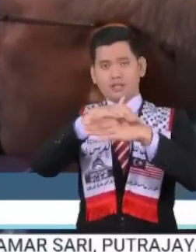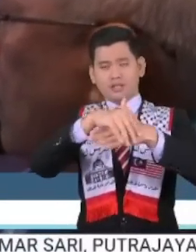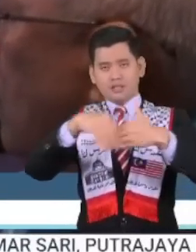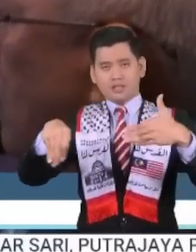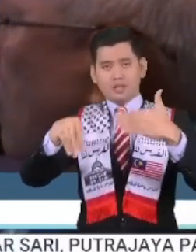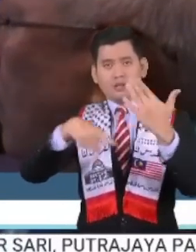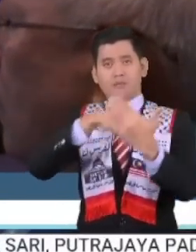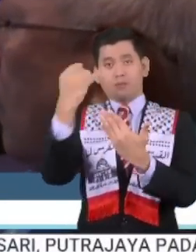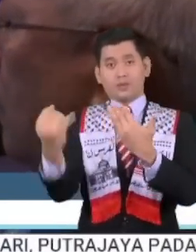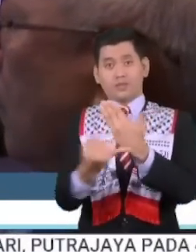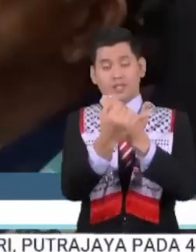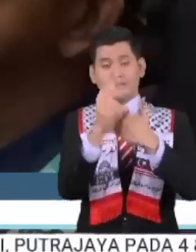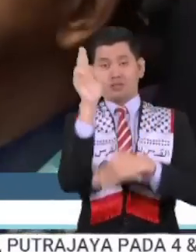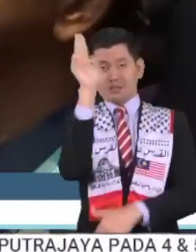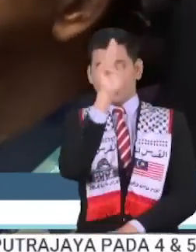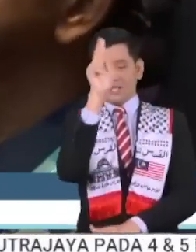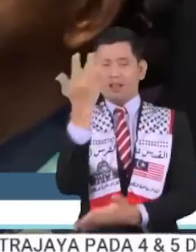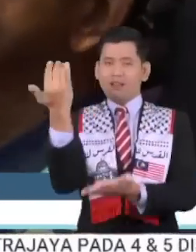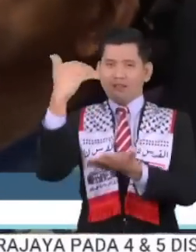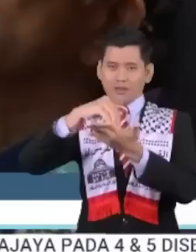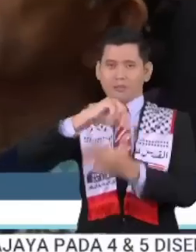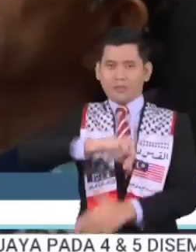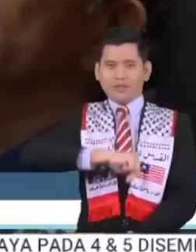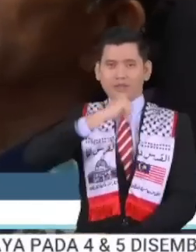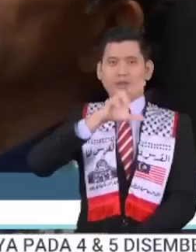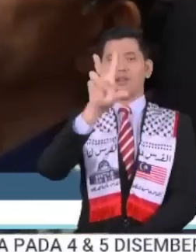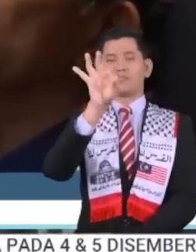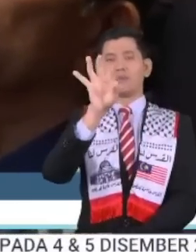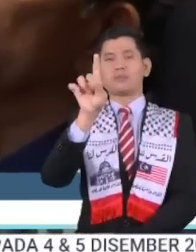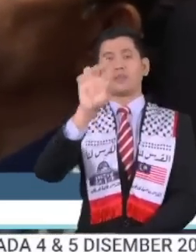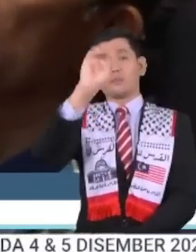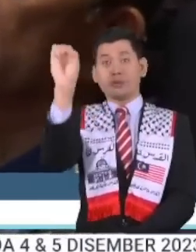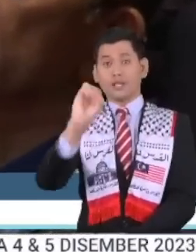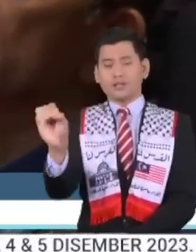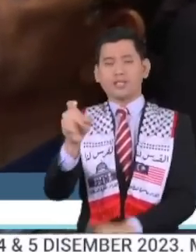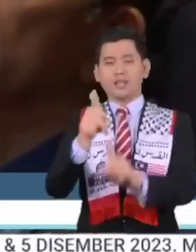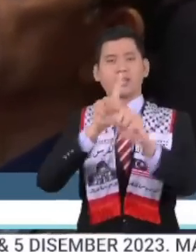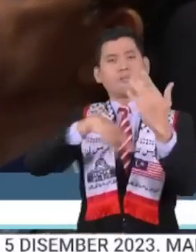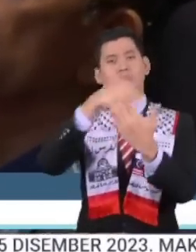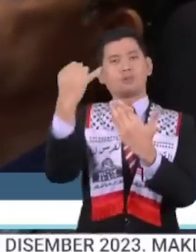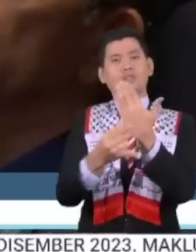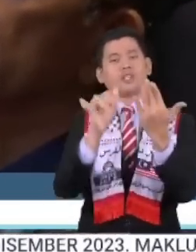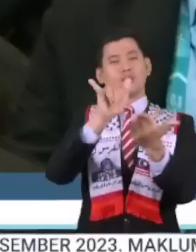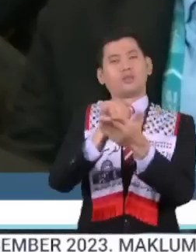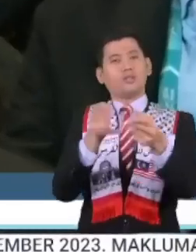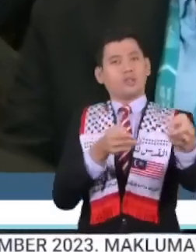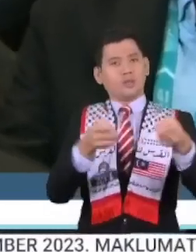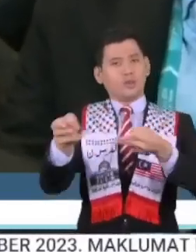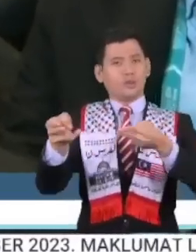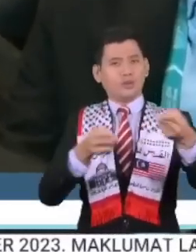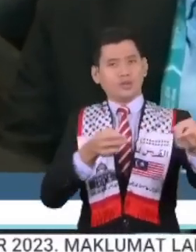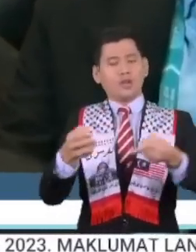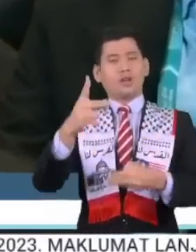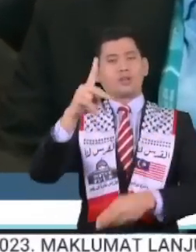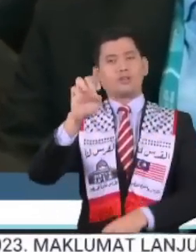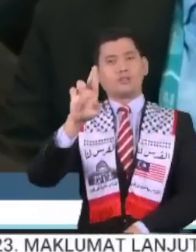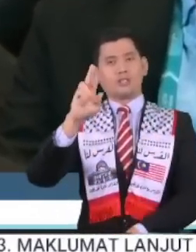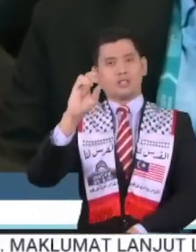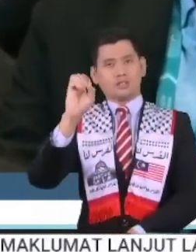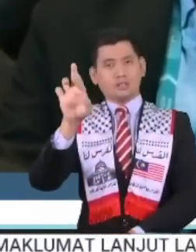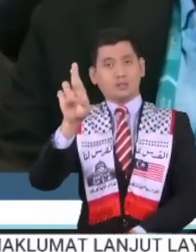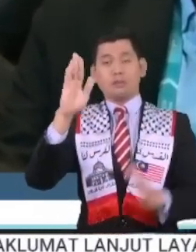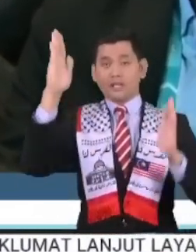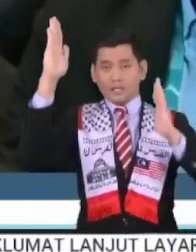untuk projek kerajaan. Lebih membanggakan, 91% daripada projek itu diuruskan kontraktor tempatan,